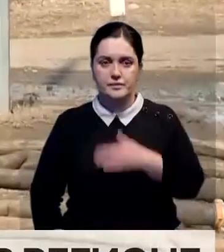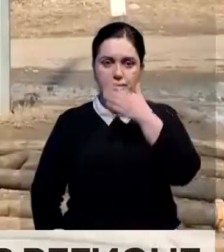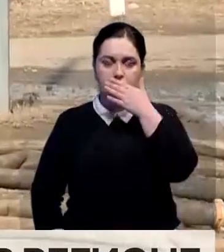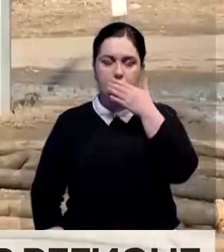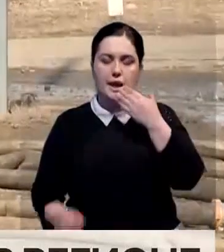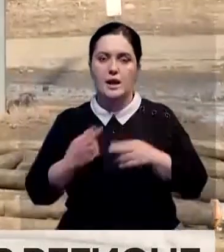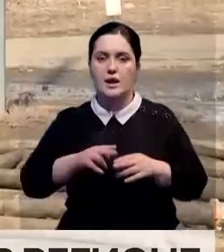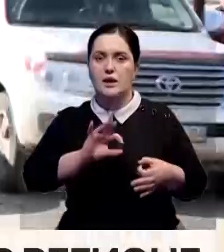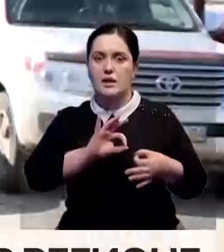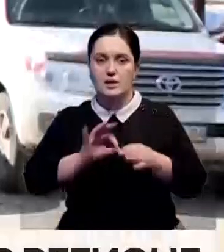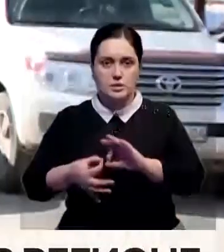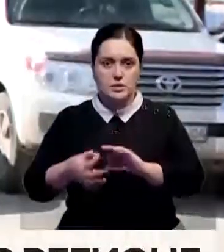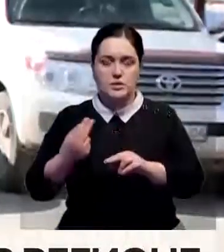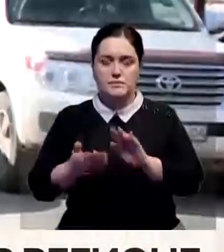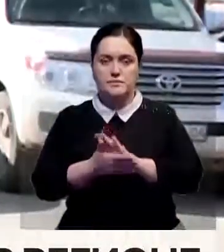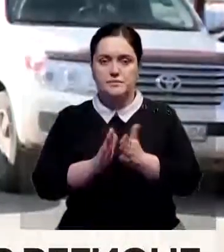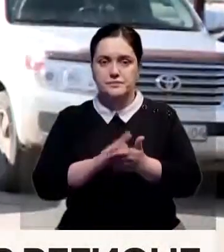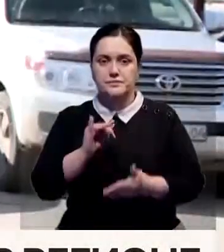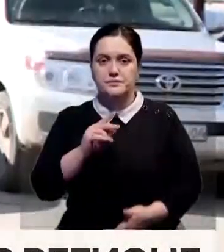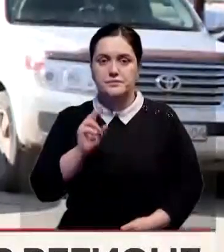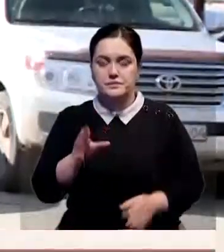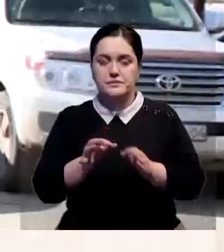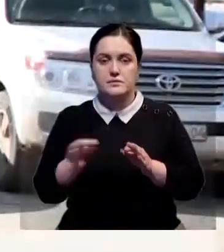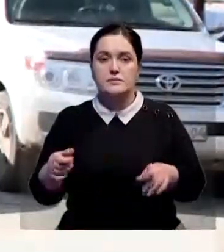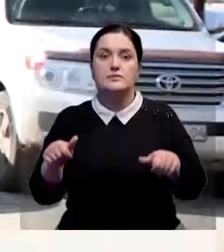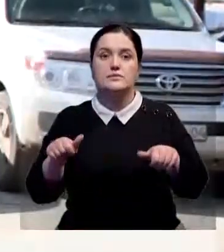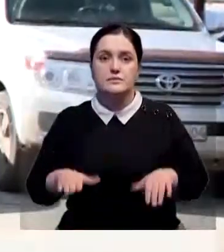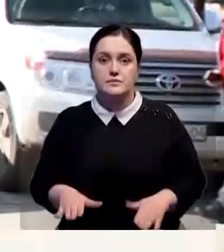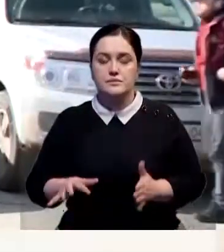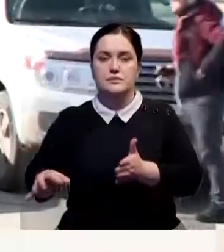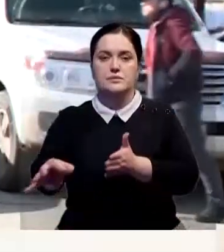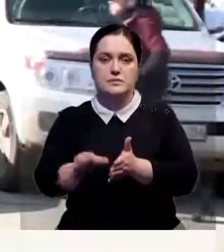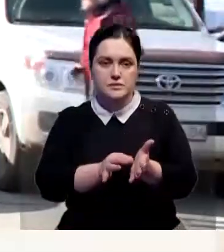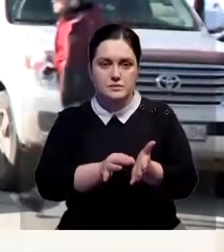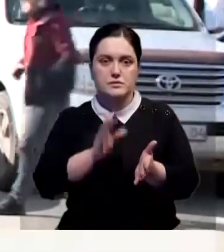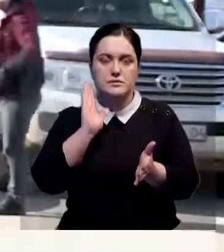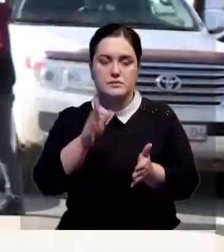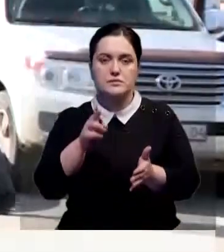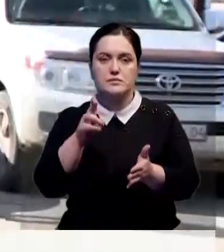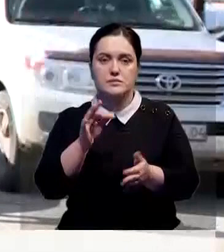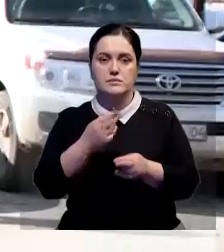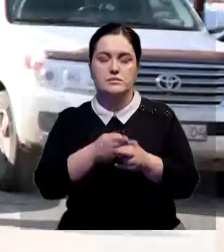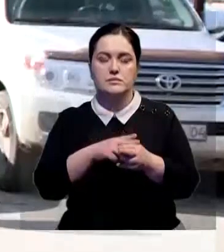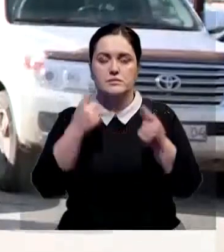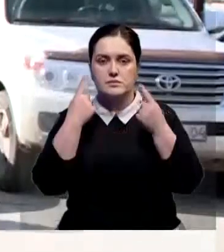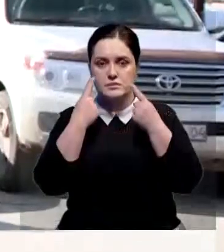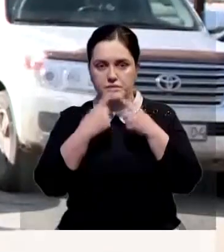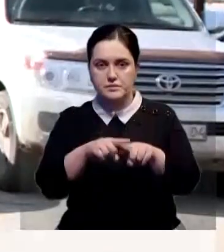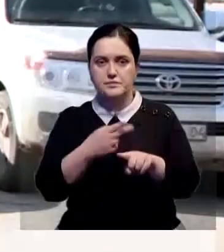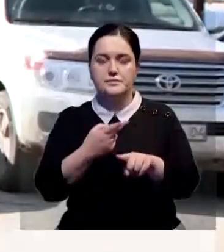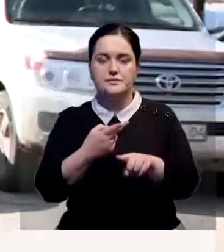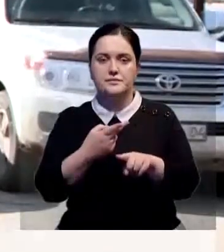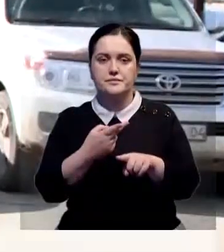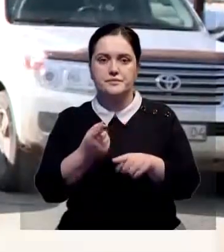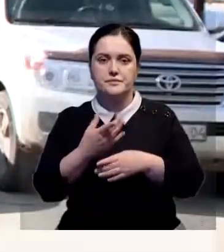сложная обстановка в ильском районе принято решение сейчас срочно уже предпринимать мир по направлению инженерной техники разрывы